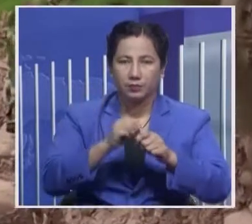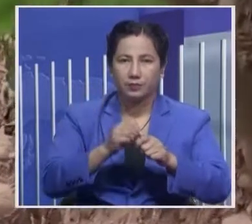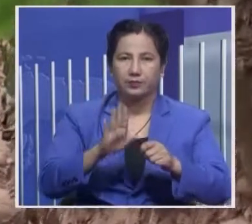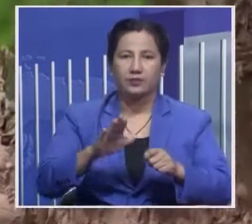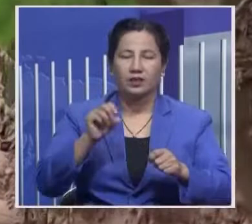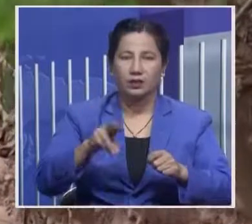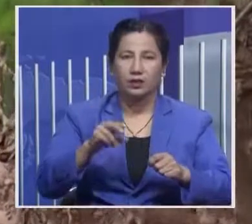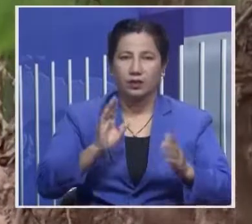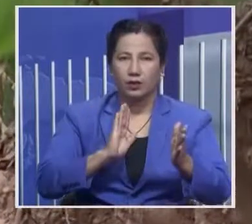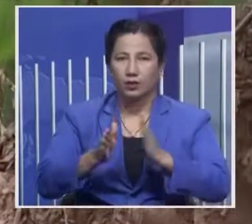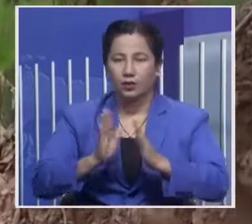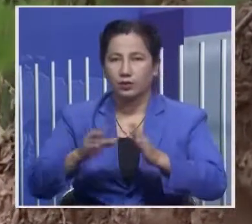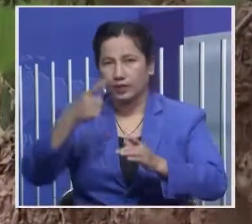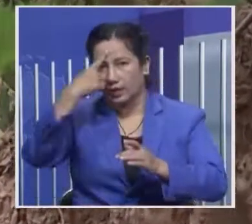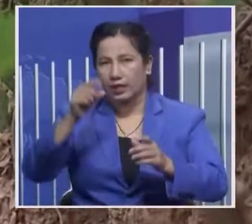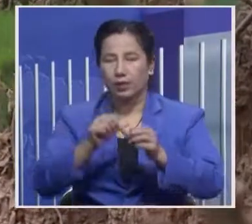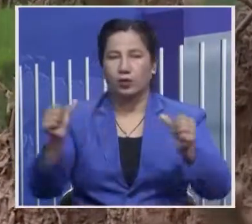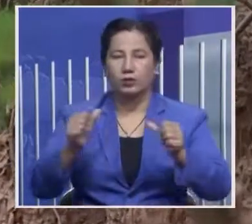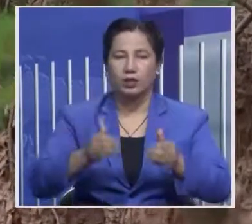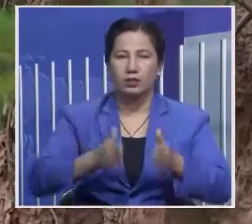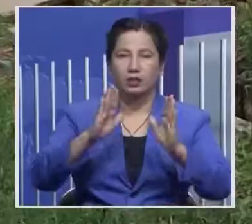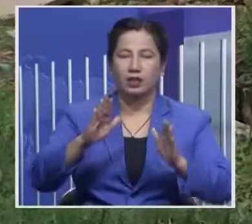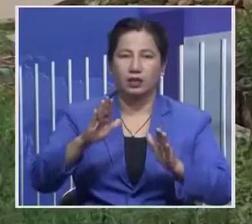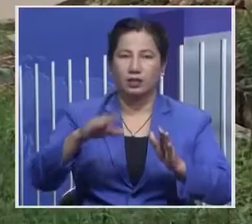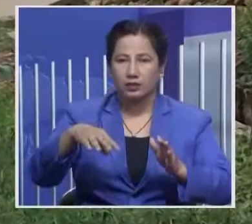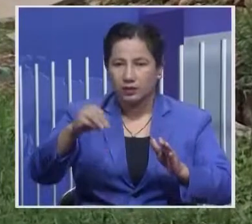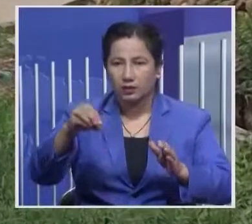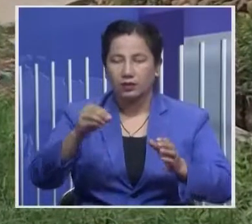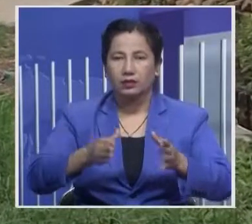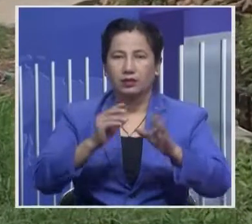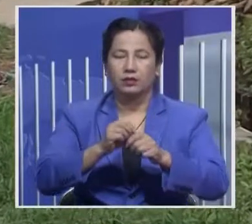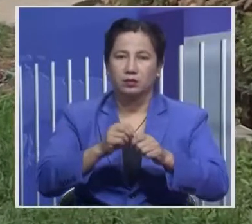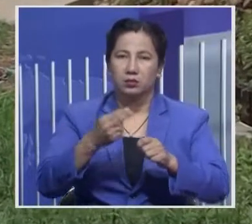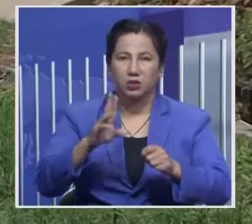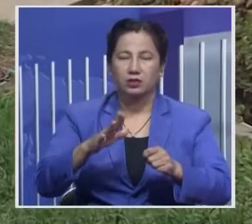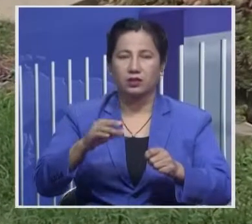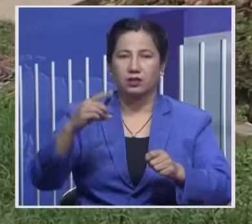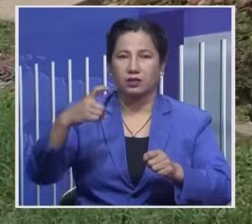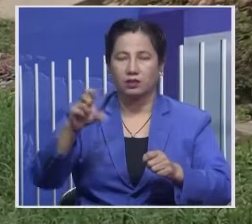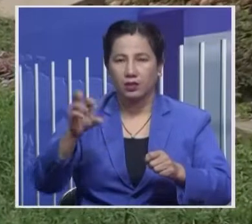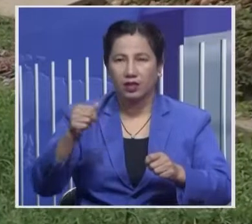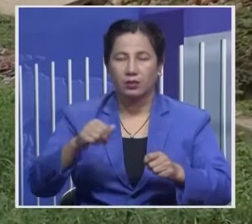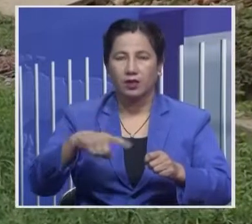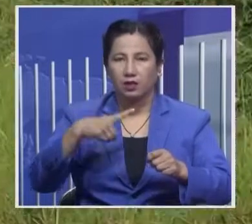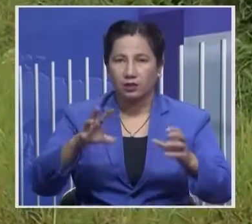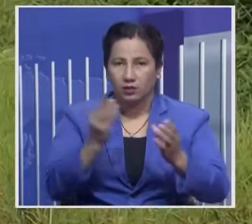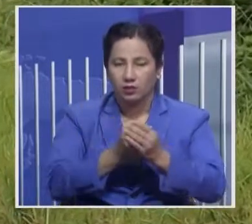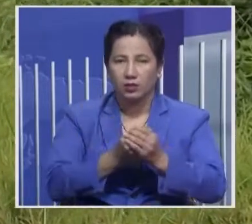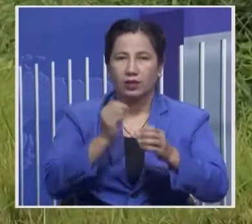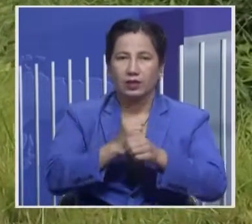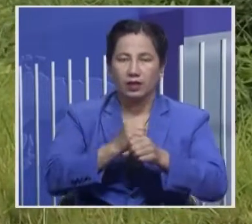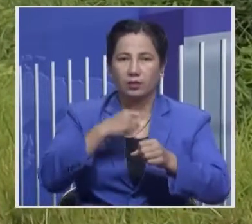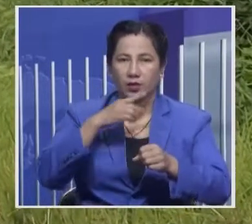तर आयोजनाको नाम अनुसार सडक ग्राभेल गर्ने काम इस्टिमेट भएको छैन। ग्राभेल इस्टिमेटमा नसमेटिएकाले काम